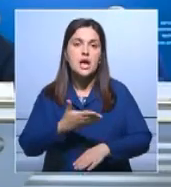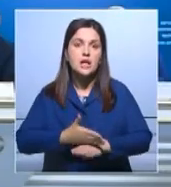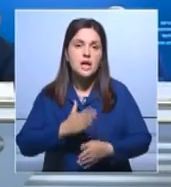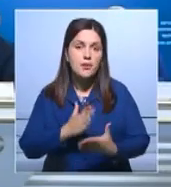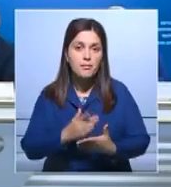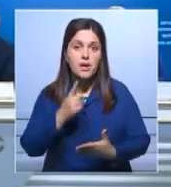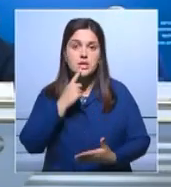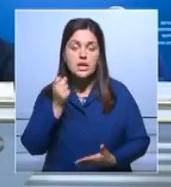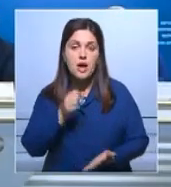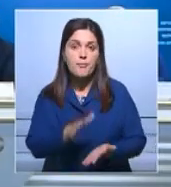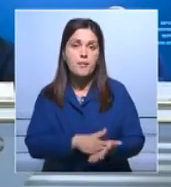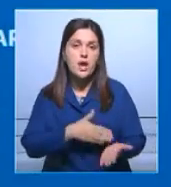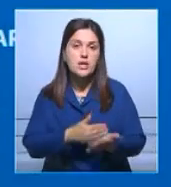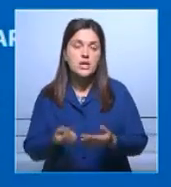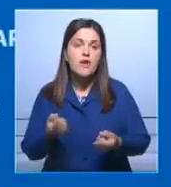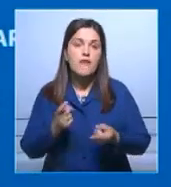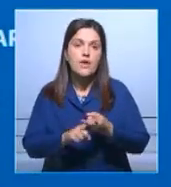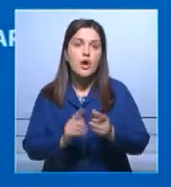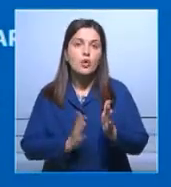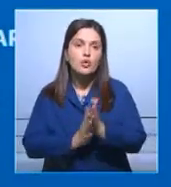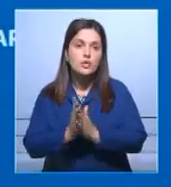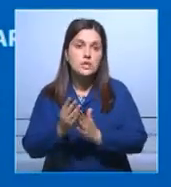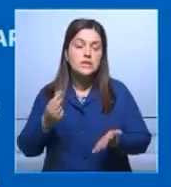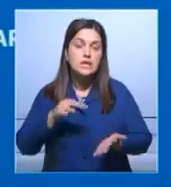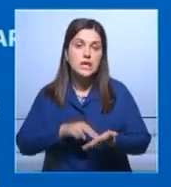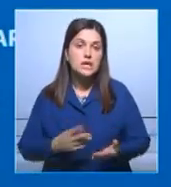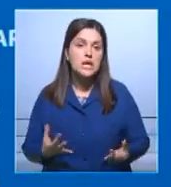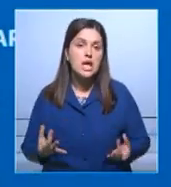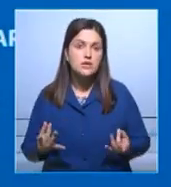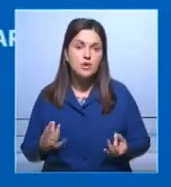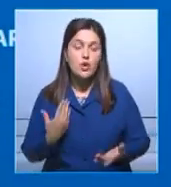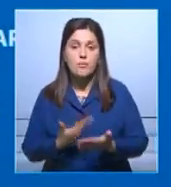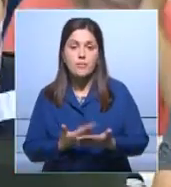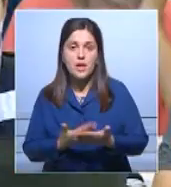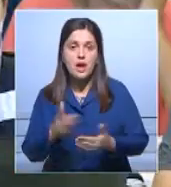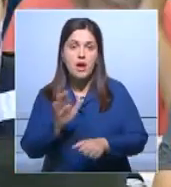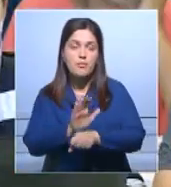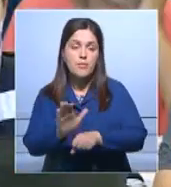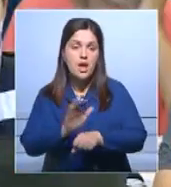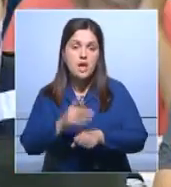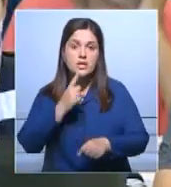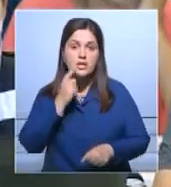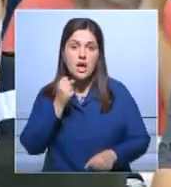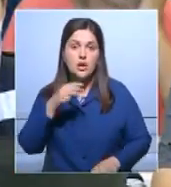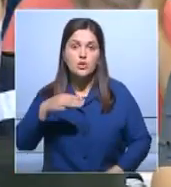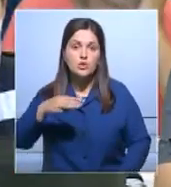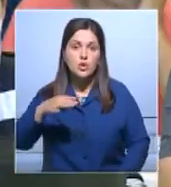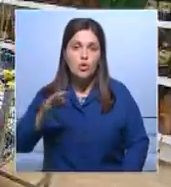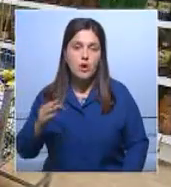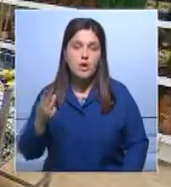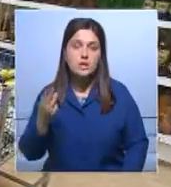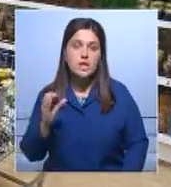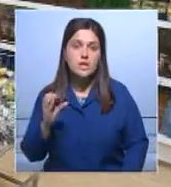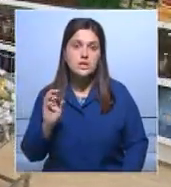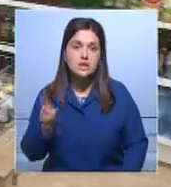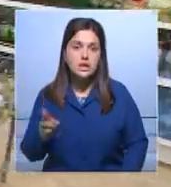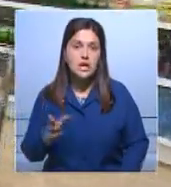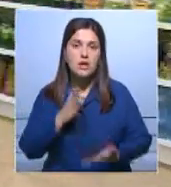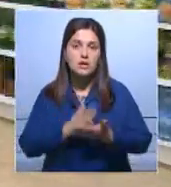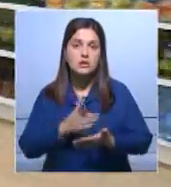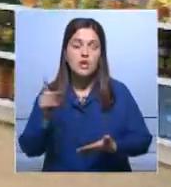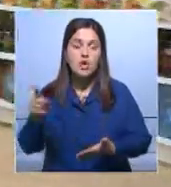хлеба, сахара и масла – связано с ростом цен на сырье. Так, например, основной производитель сахара ТО